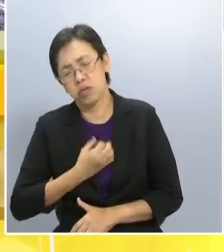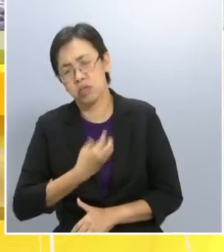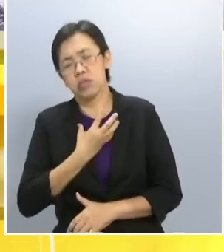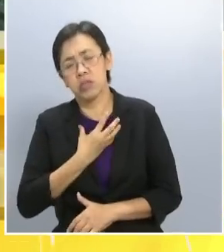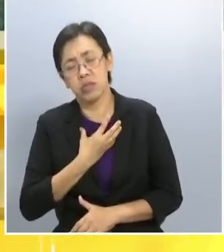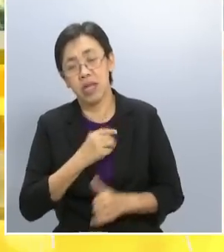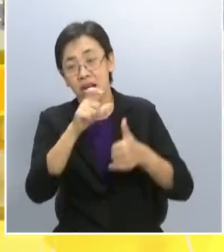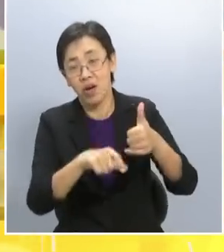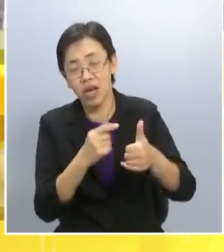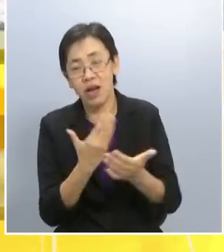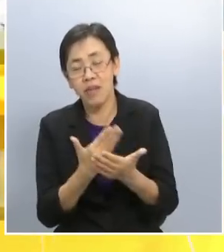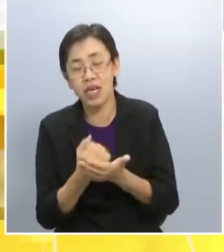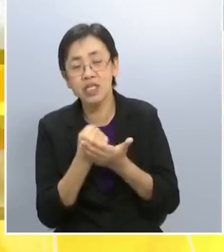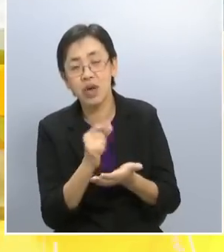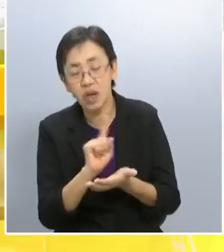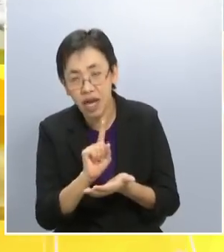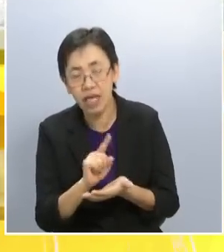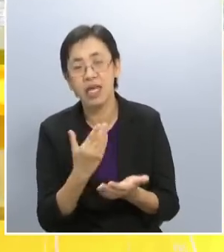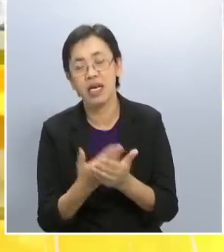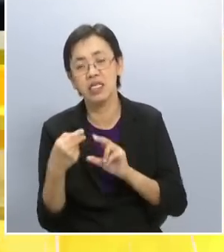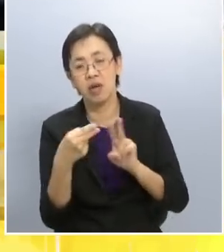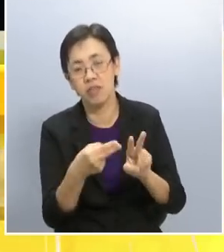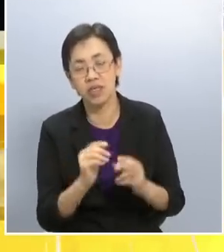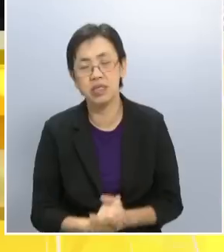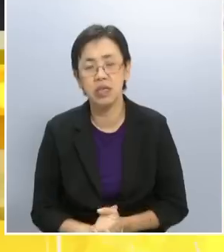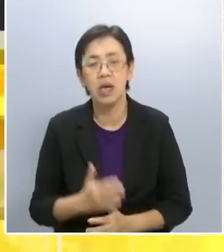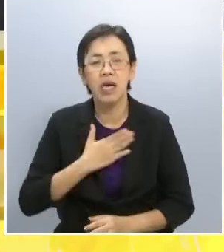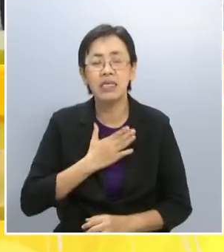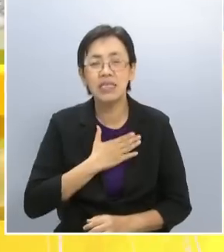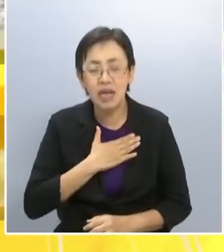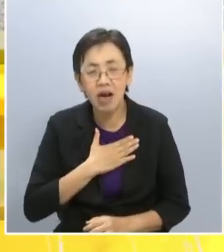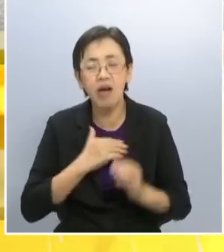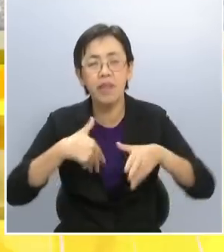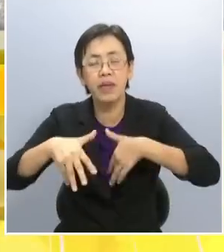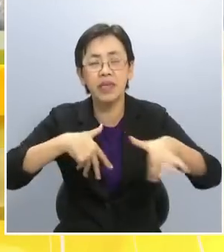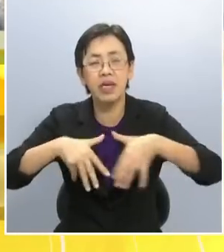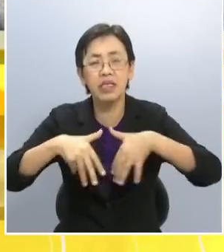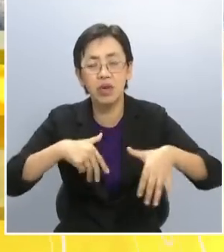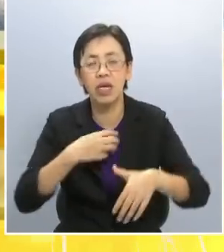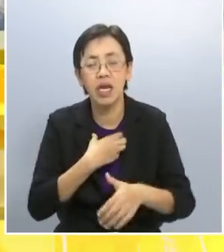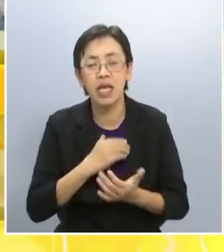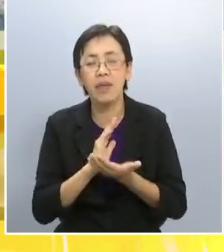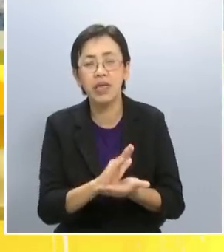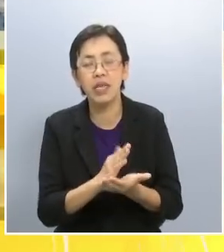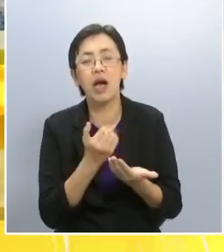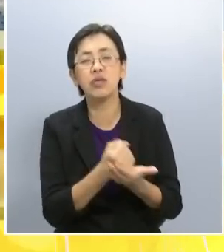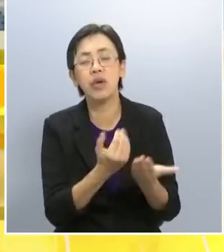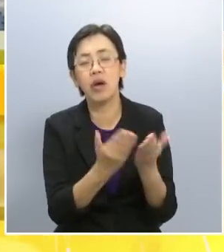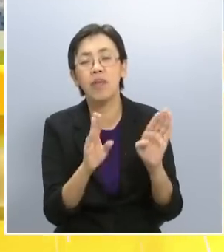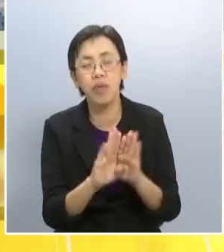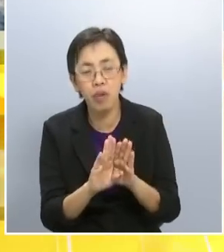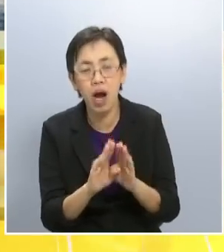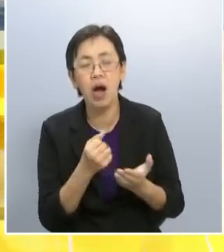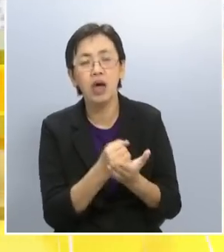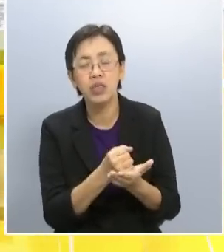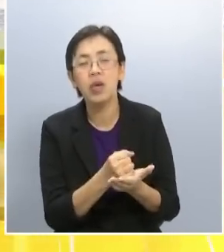เบนซ์ได้รับเงินเยียวยาเบื้องต้น20,000บาทคุณชูวิทย์เลยบอกตัวเองในฐานะประชาชนขอบริจาคช่วยเหลือครอบครัวและช่วยเหลืองาน